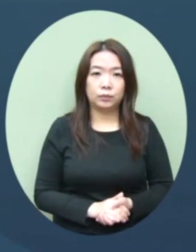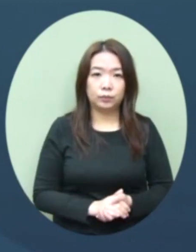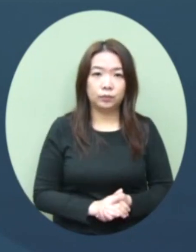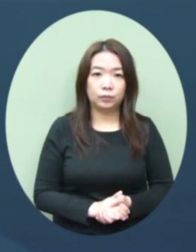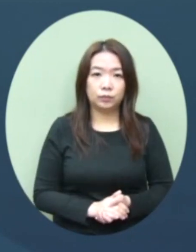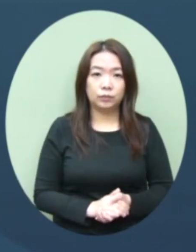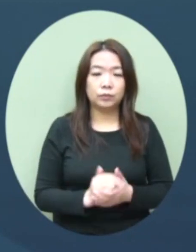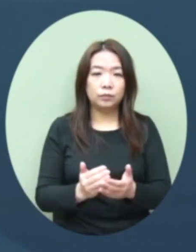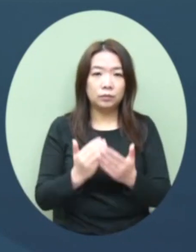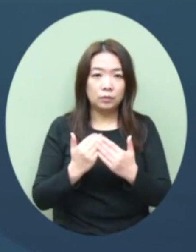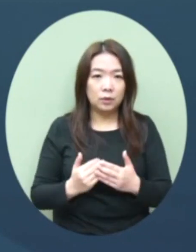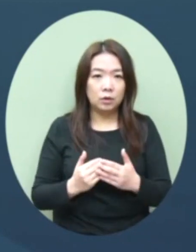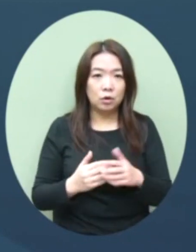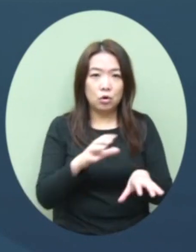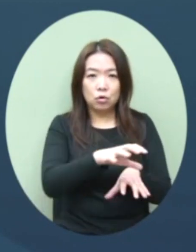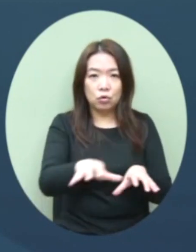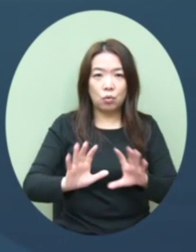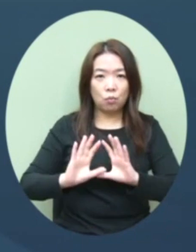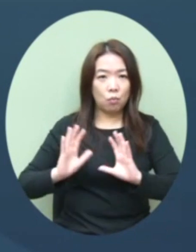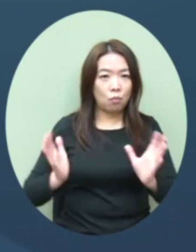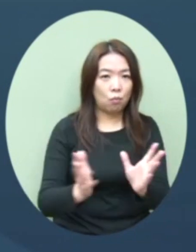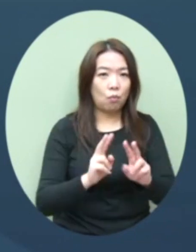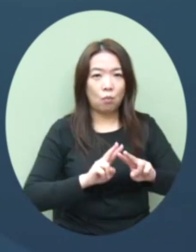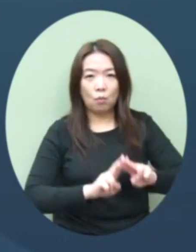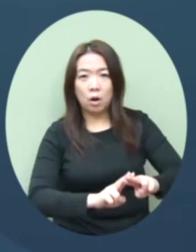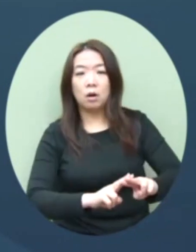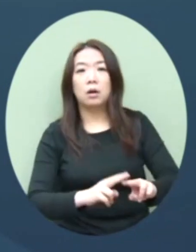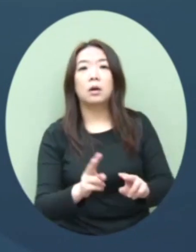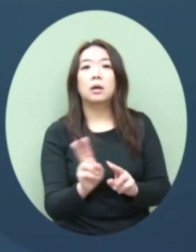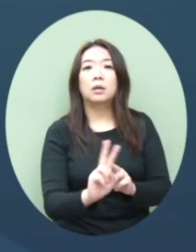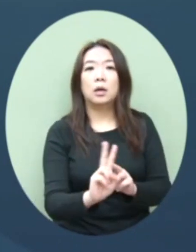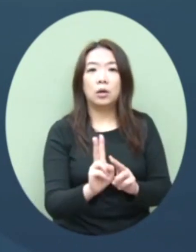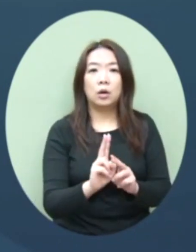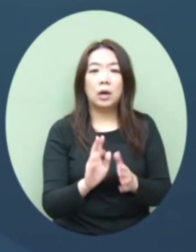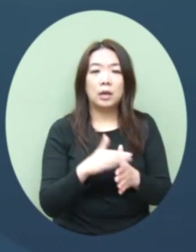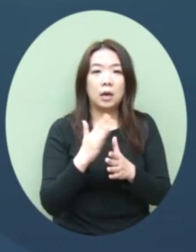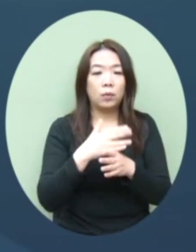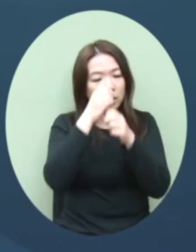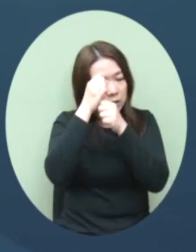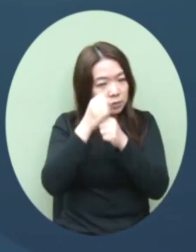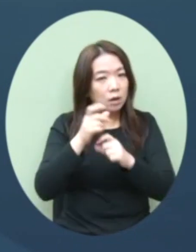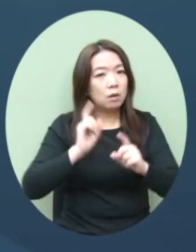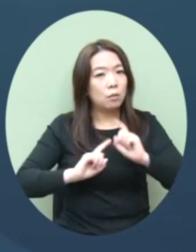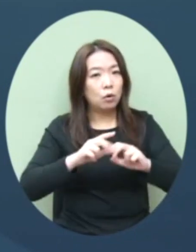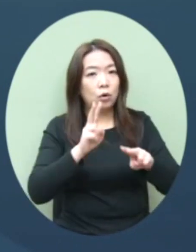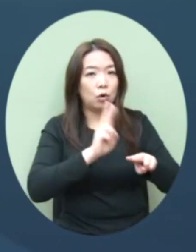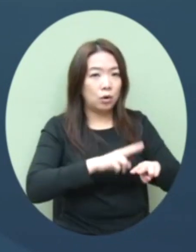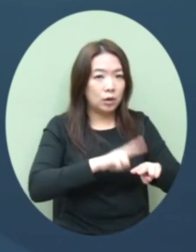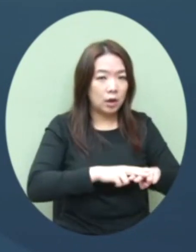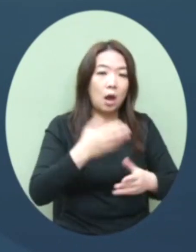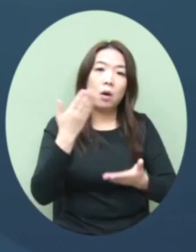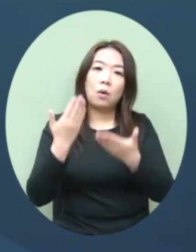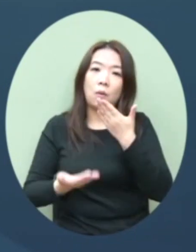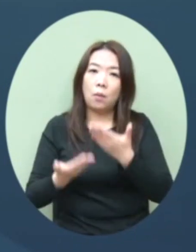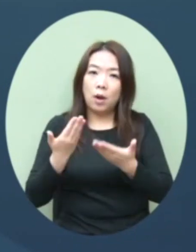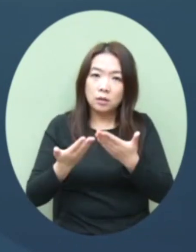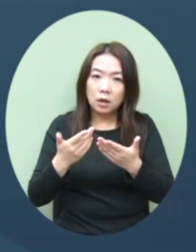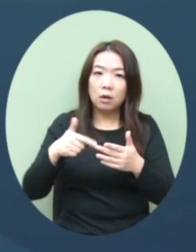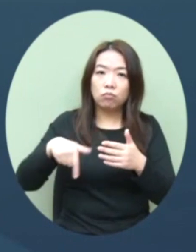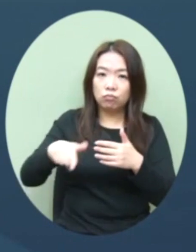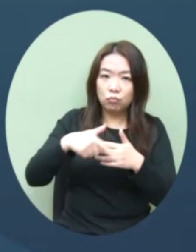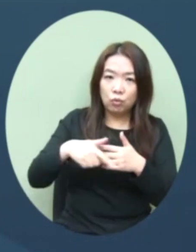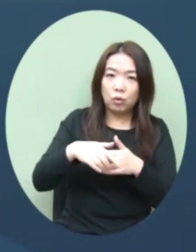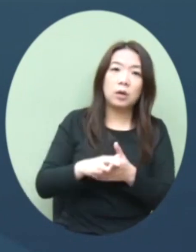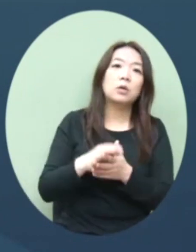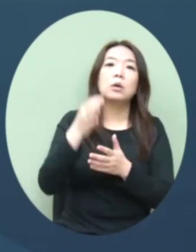區域性的遺風其實都是為了檢測每次無論在內地或者在我們做RTD